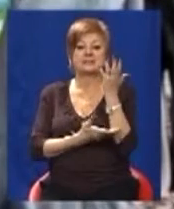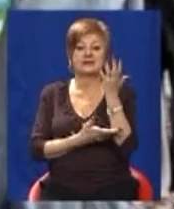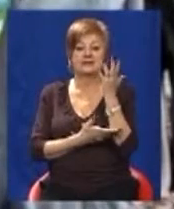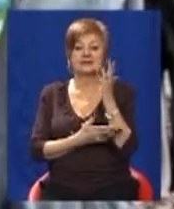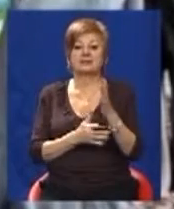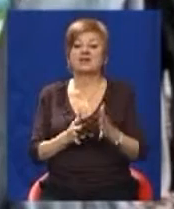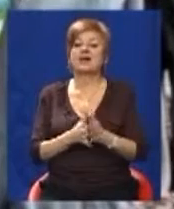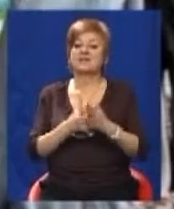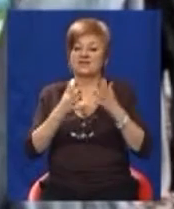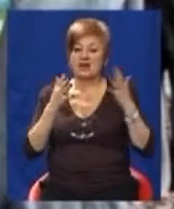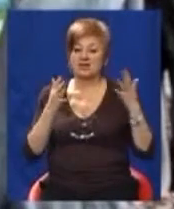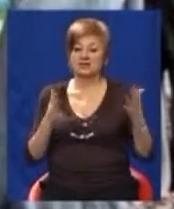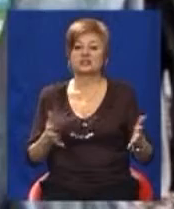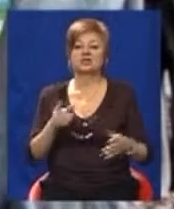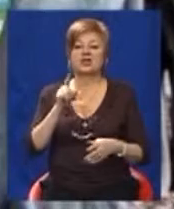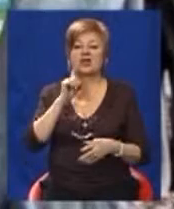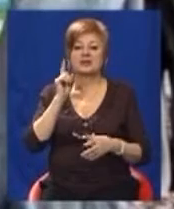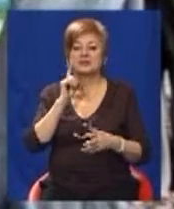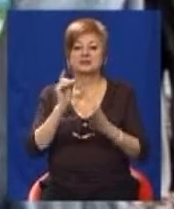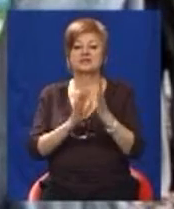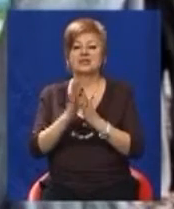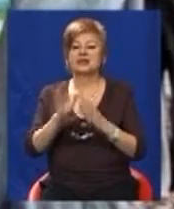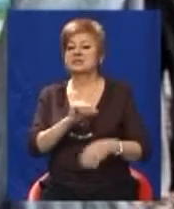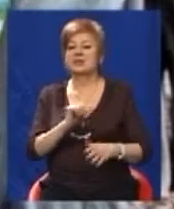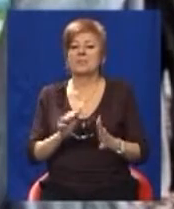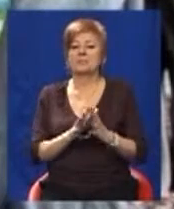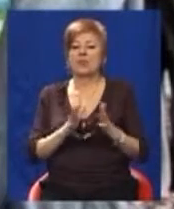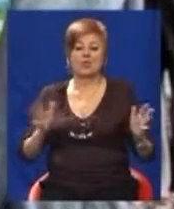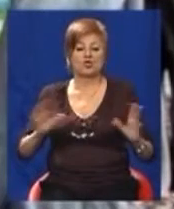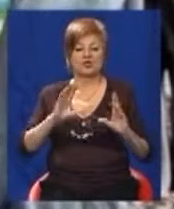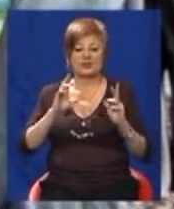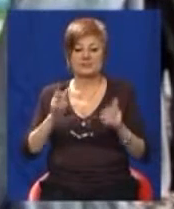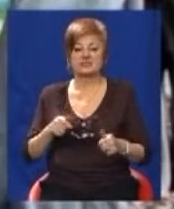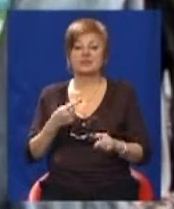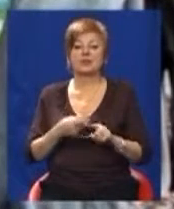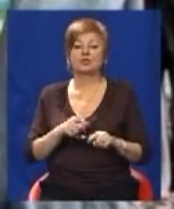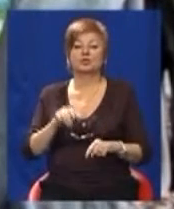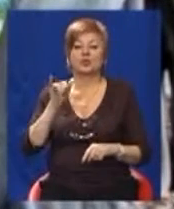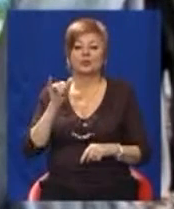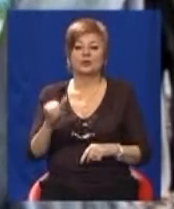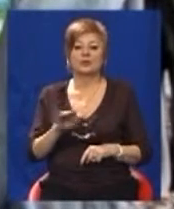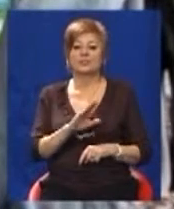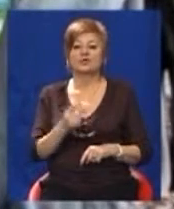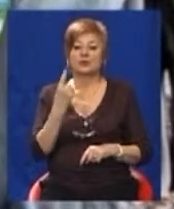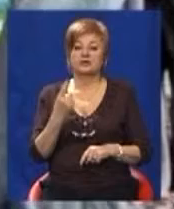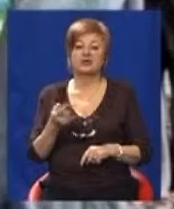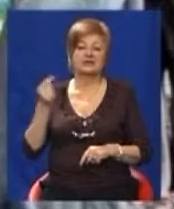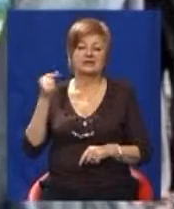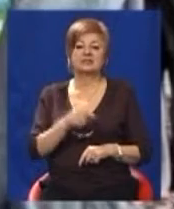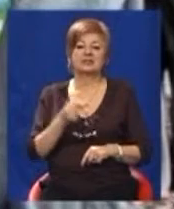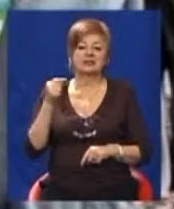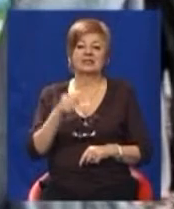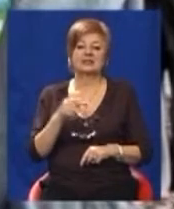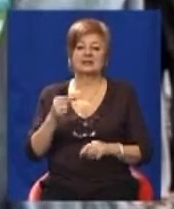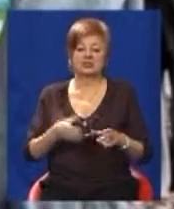великий баньян. Цей зелений красень має найбільшу крону у світі, тому що у нього не один, а тисячі